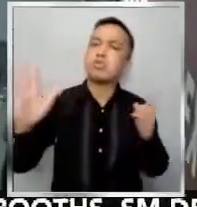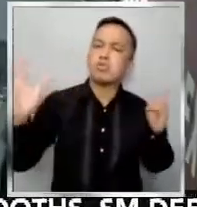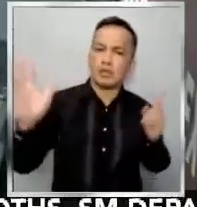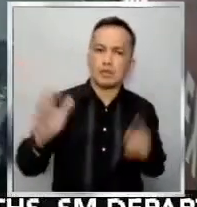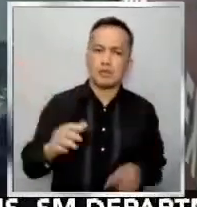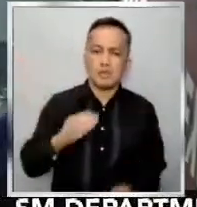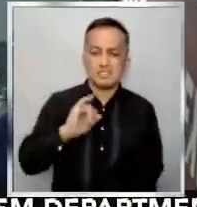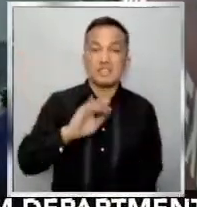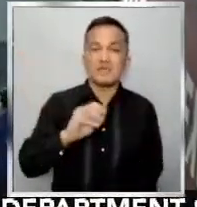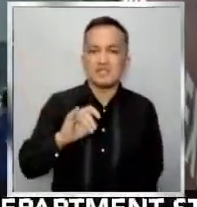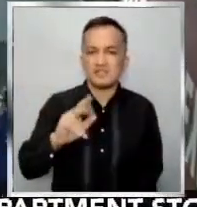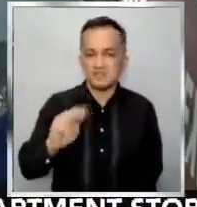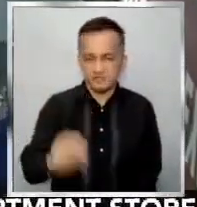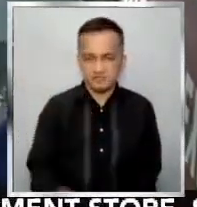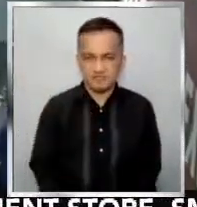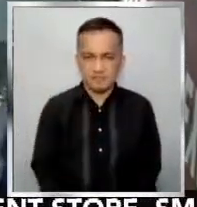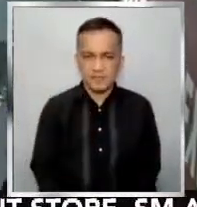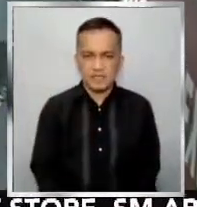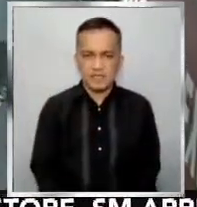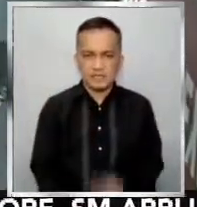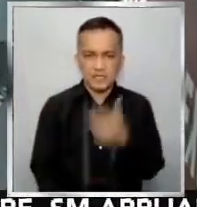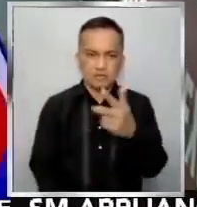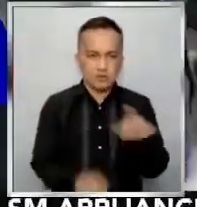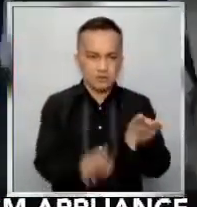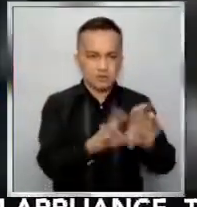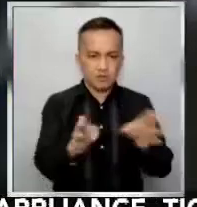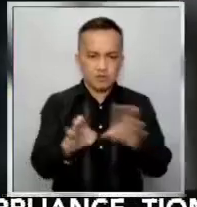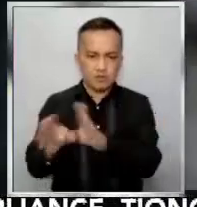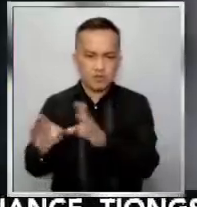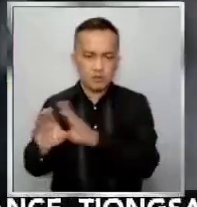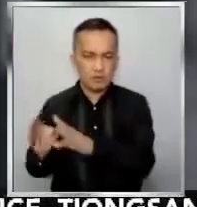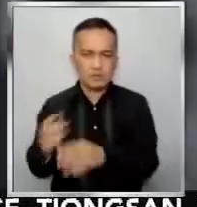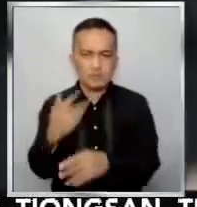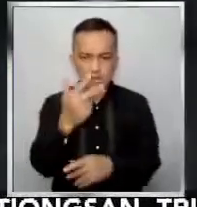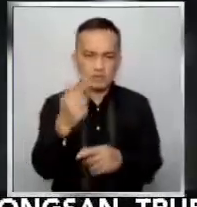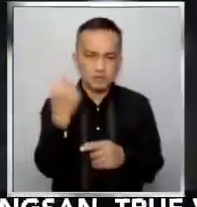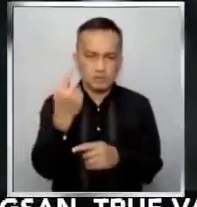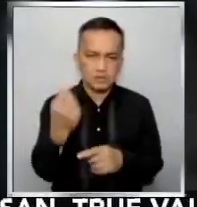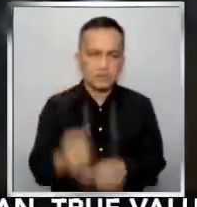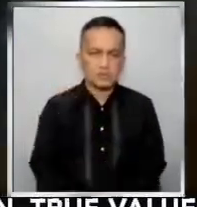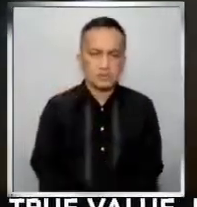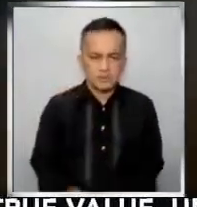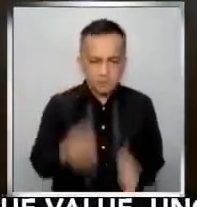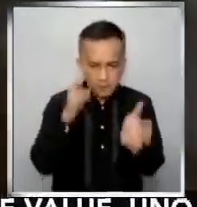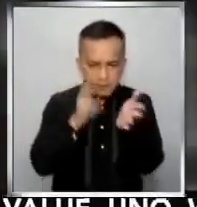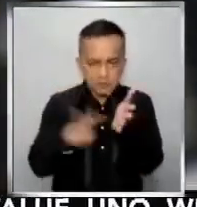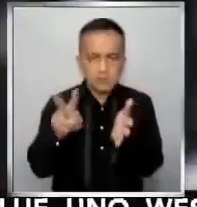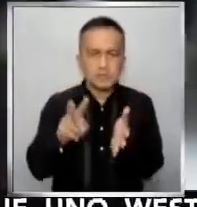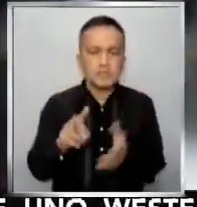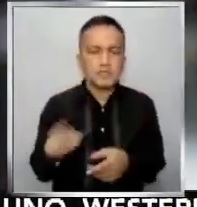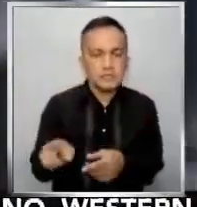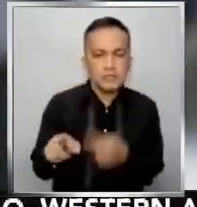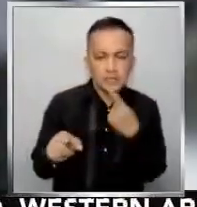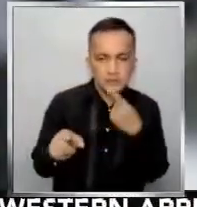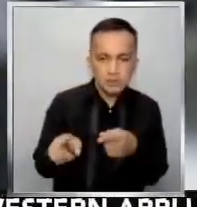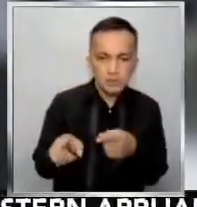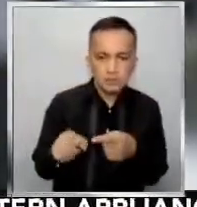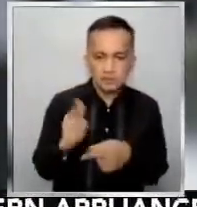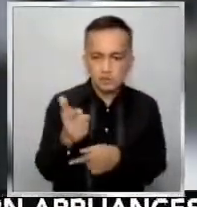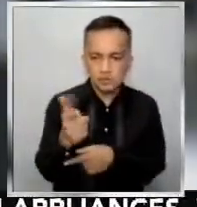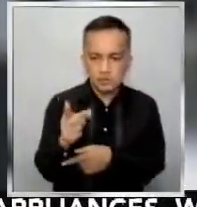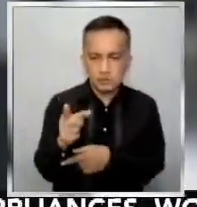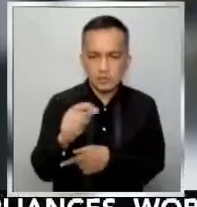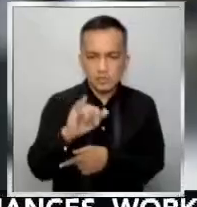3 lang umano ang bukas na immigration booths. Sa pag-verify ng BI, 21 immigration officers